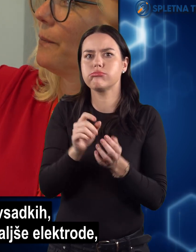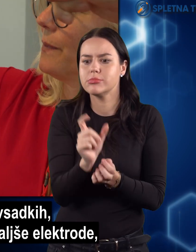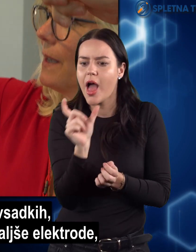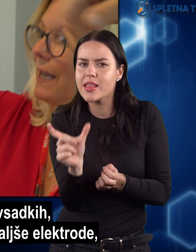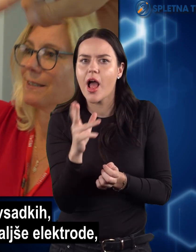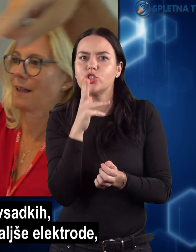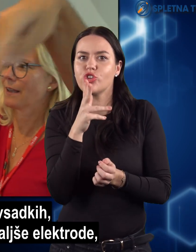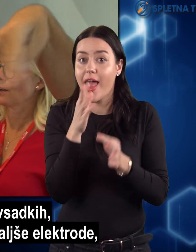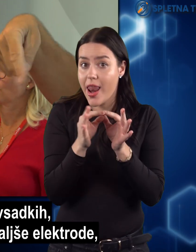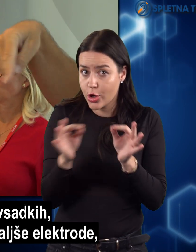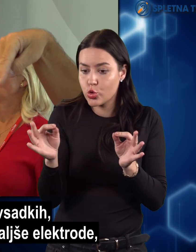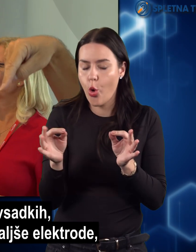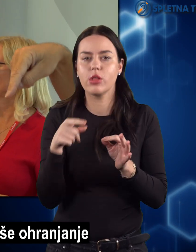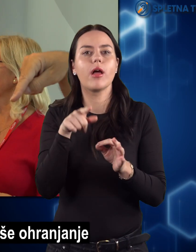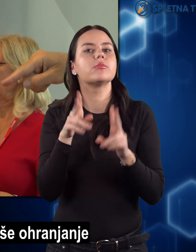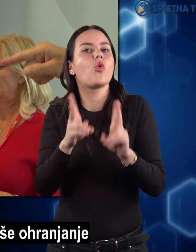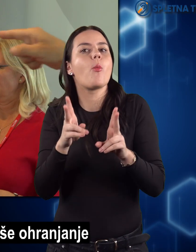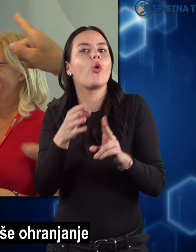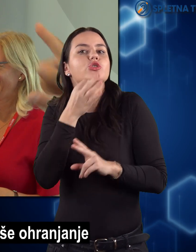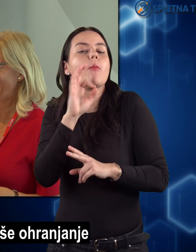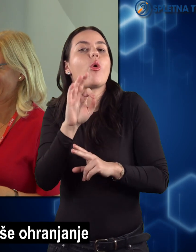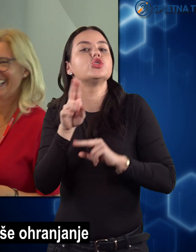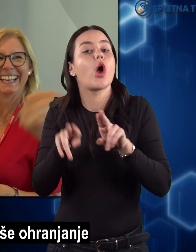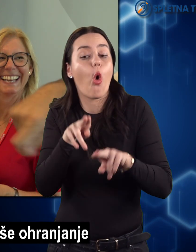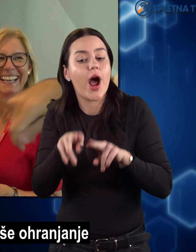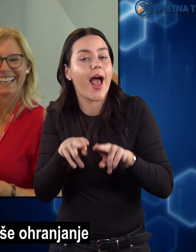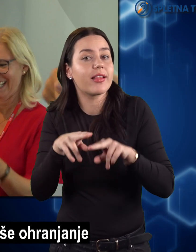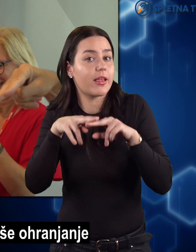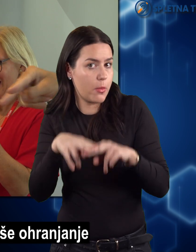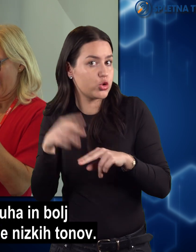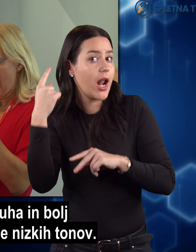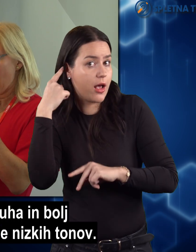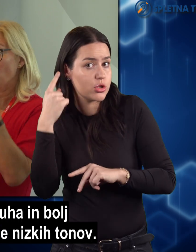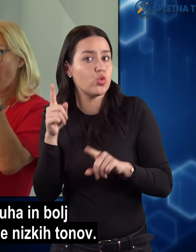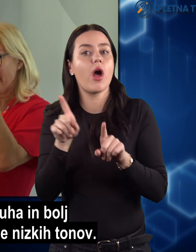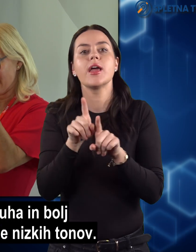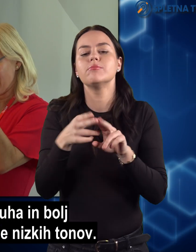boljše ohranjanje preostalega sluha in bolj naravno zaznavanje nizkih tonov.